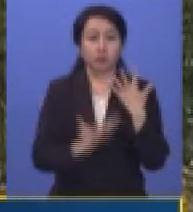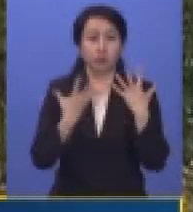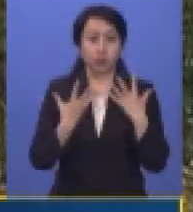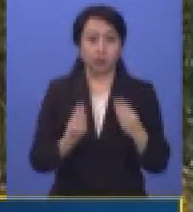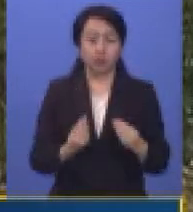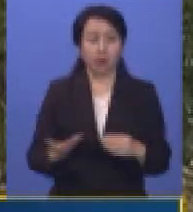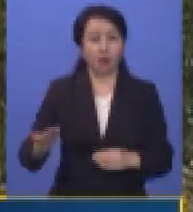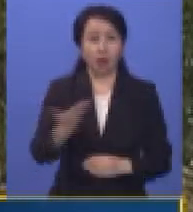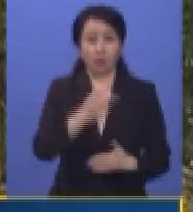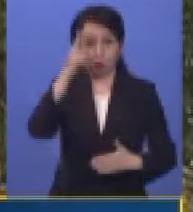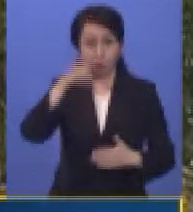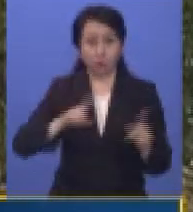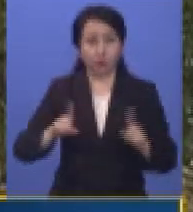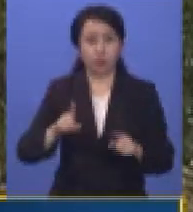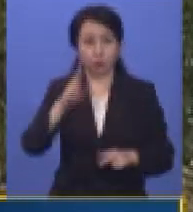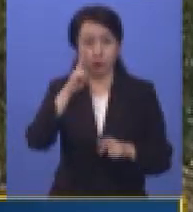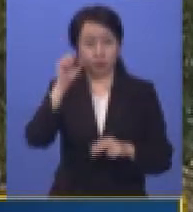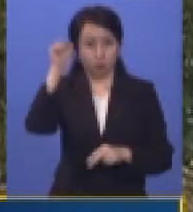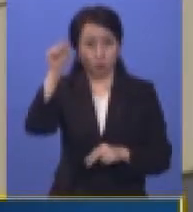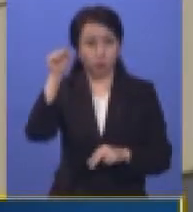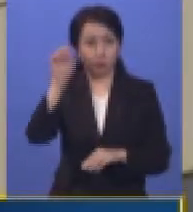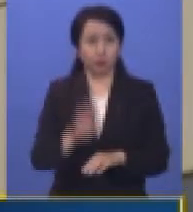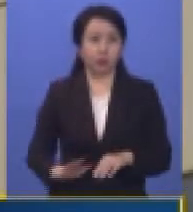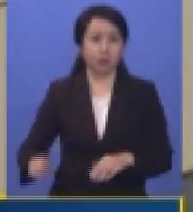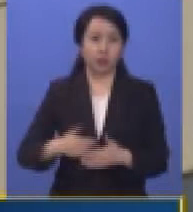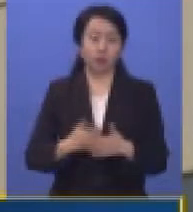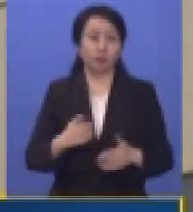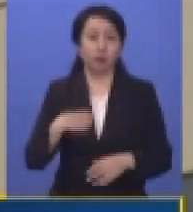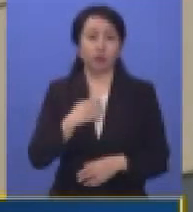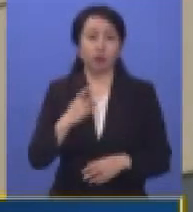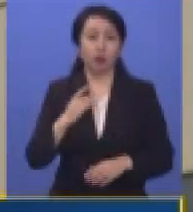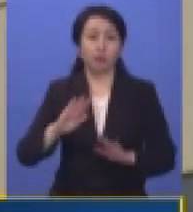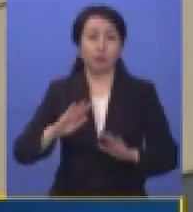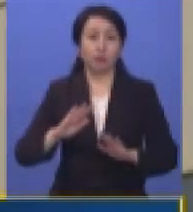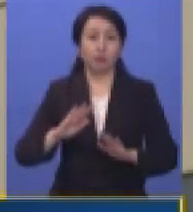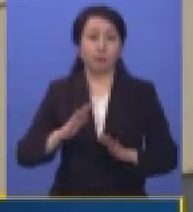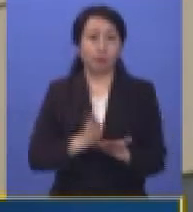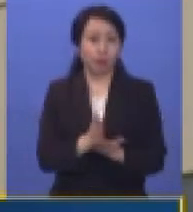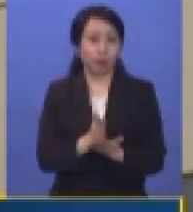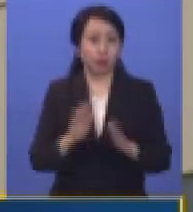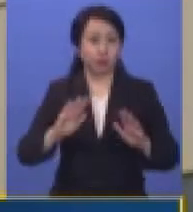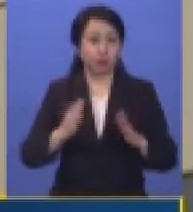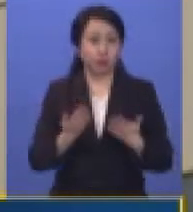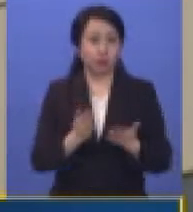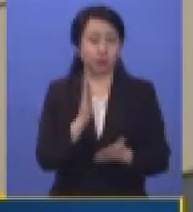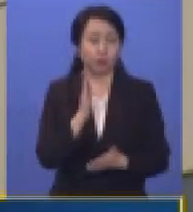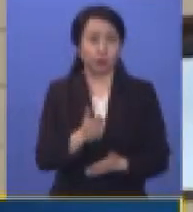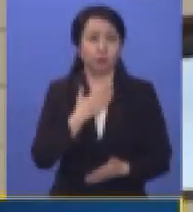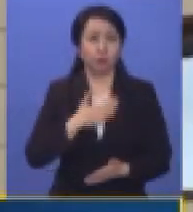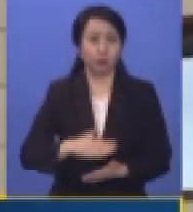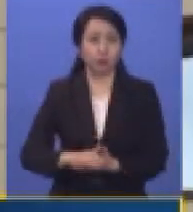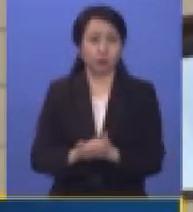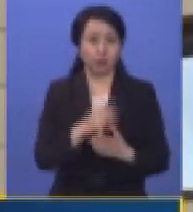произошедшие в последние дни. Мы уверены, что в братском Узбекистане в преддверии важнейшего политического события установятся мир